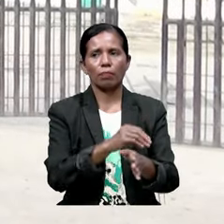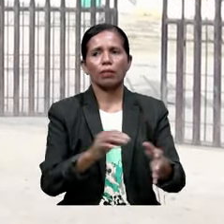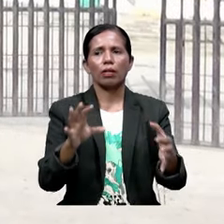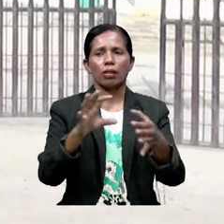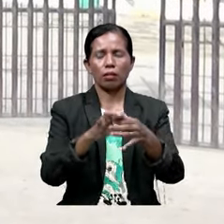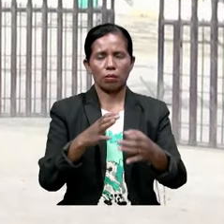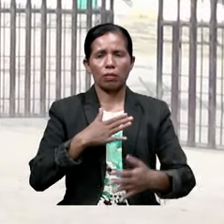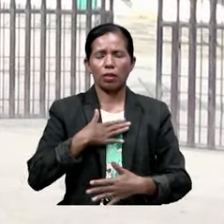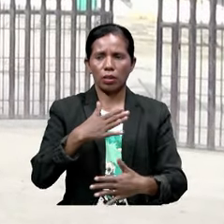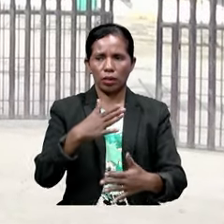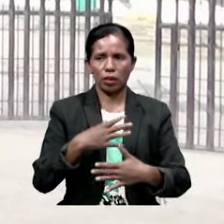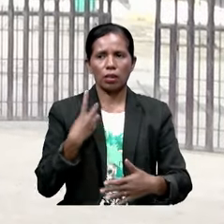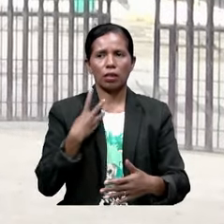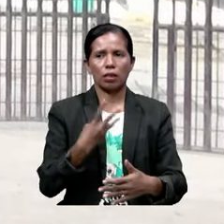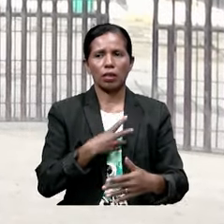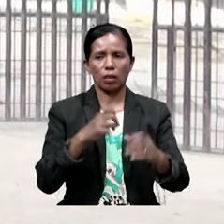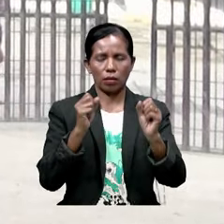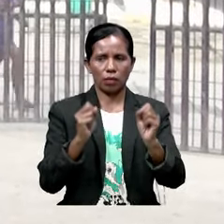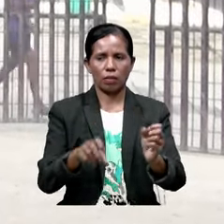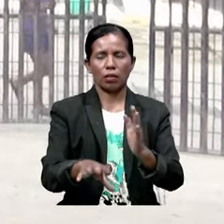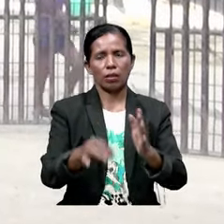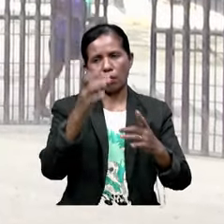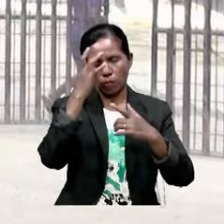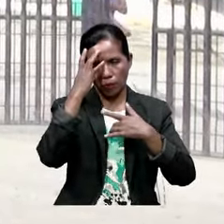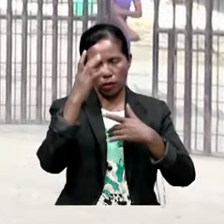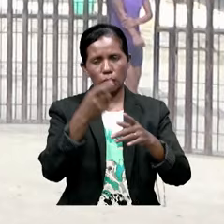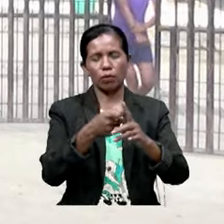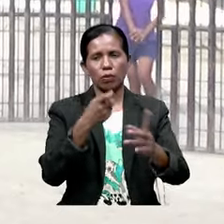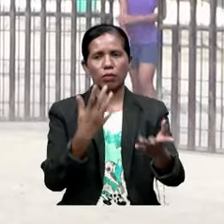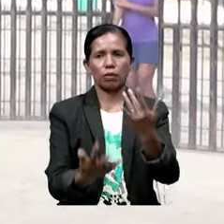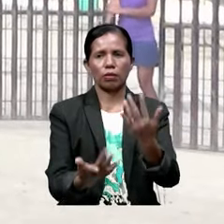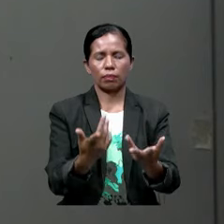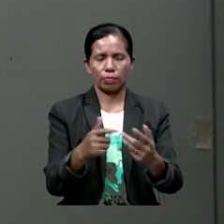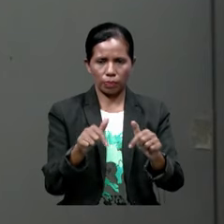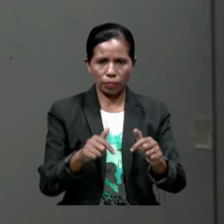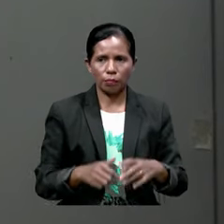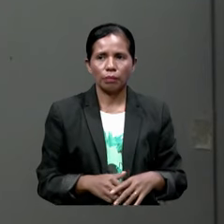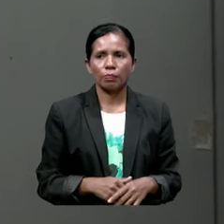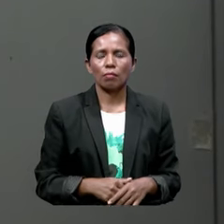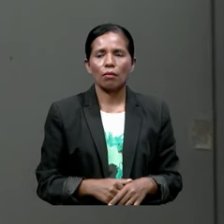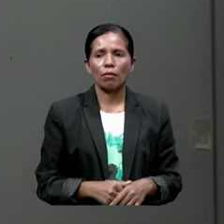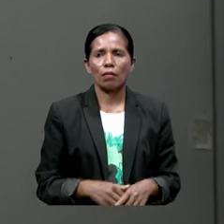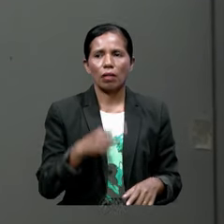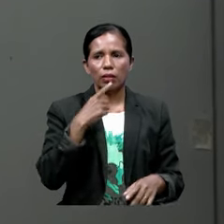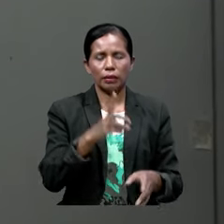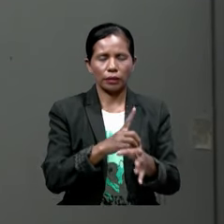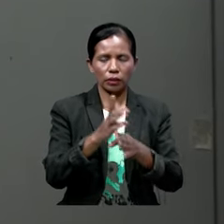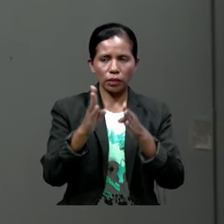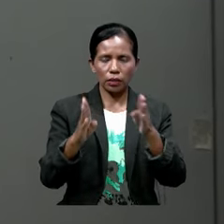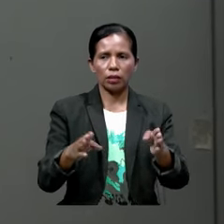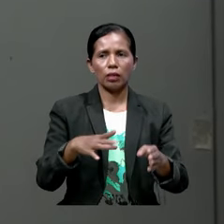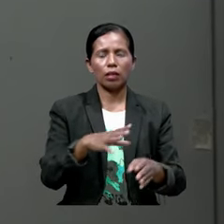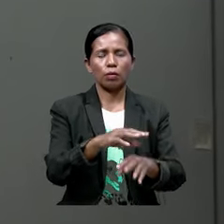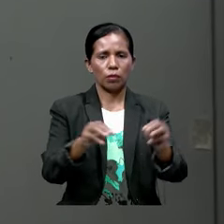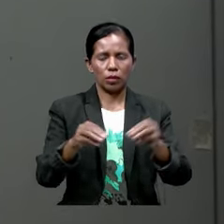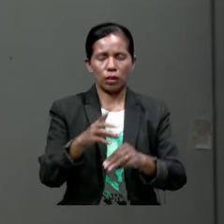respirasaun yang itenian ite belemos a etan mora susi su ai suaridane. Atamba preocupação né diretor gestão lixo